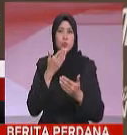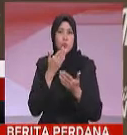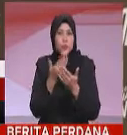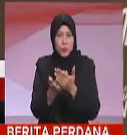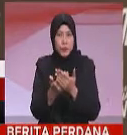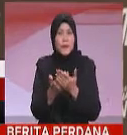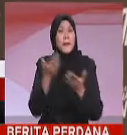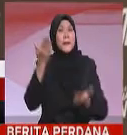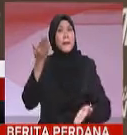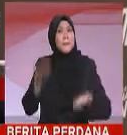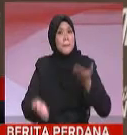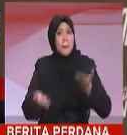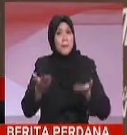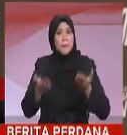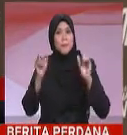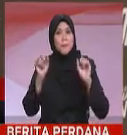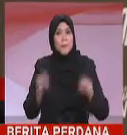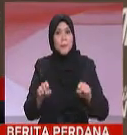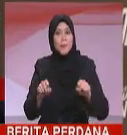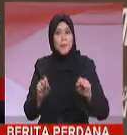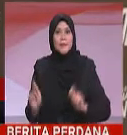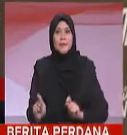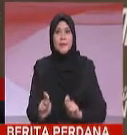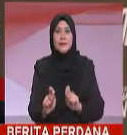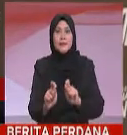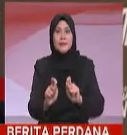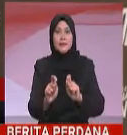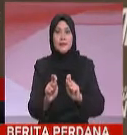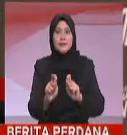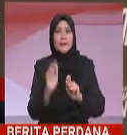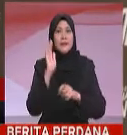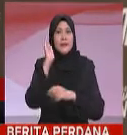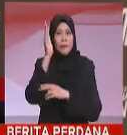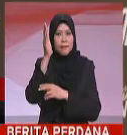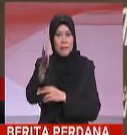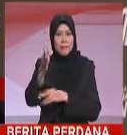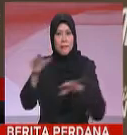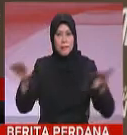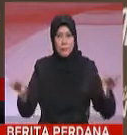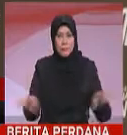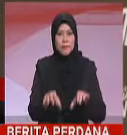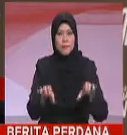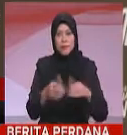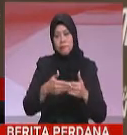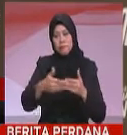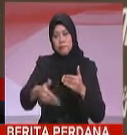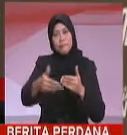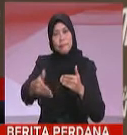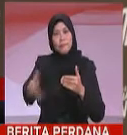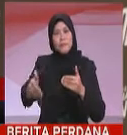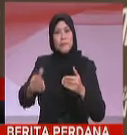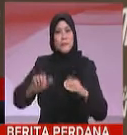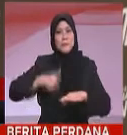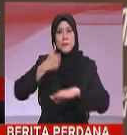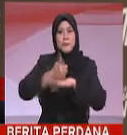mungkin ia juga akan menjadi satu tindakan yang kita akan laksanakan selepas daripada ini untuk